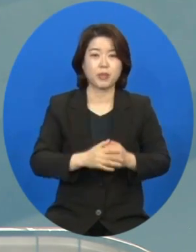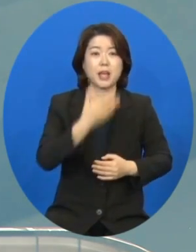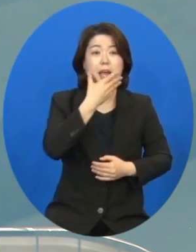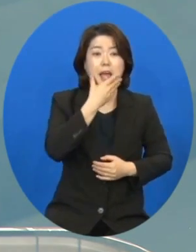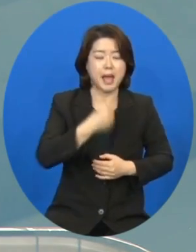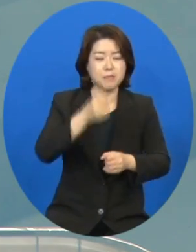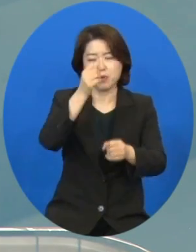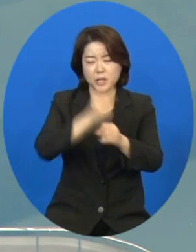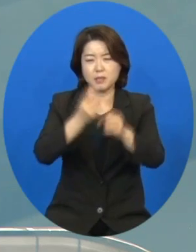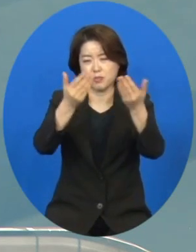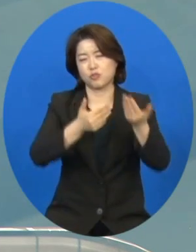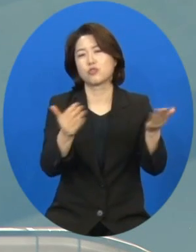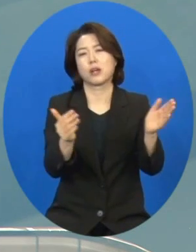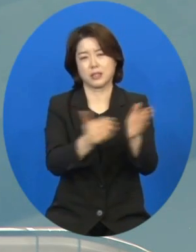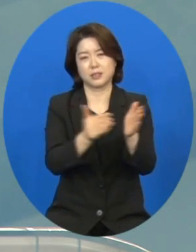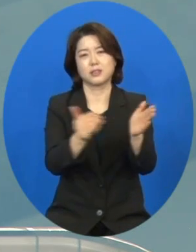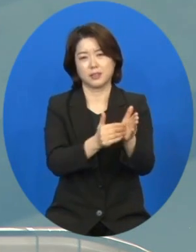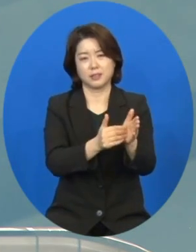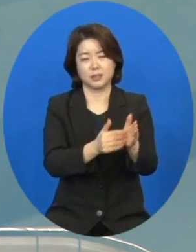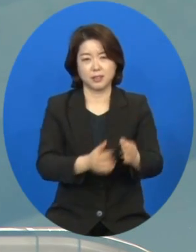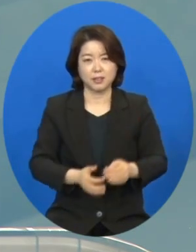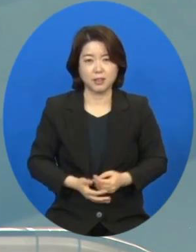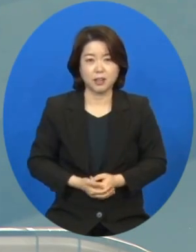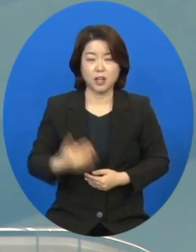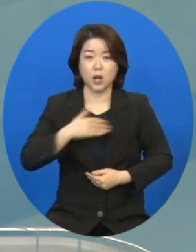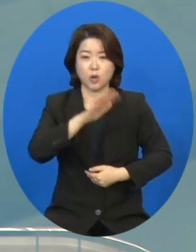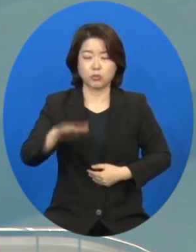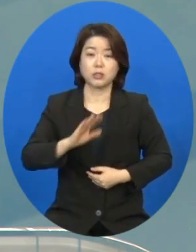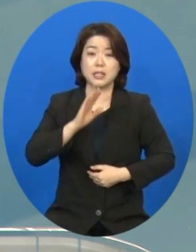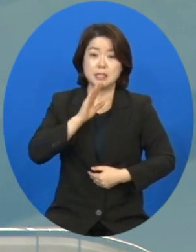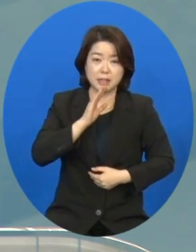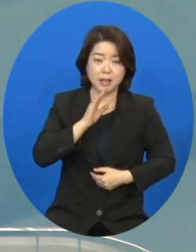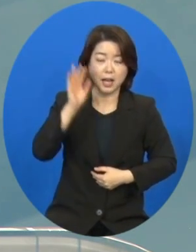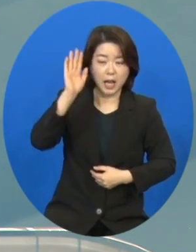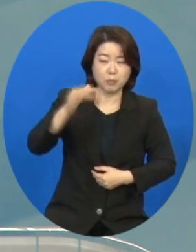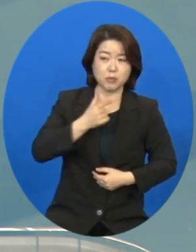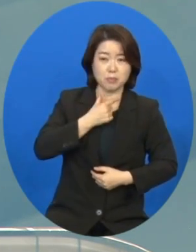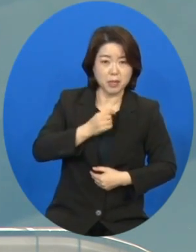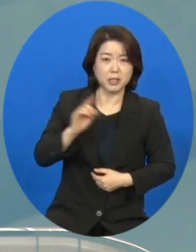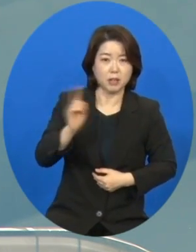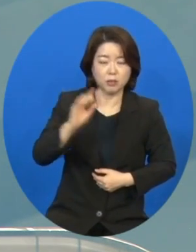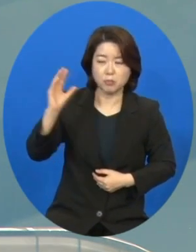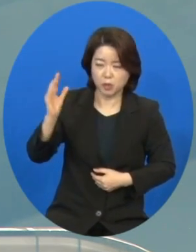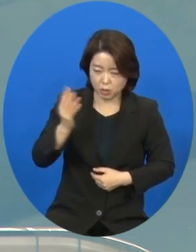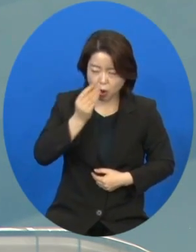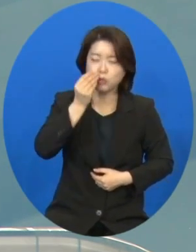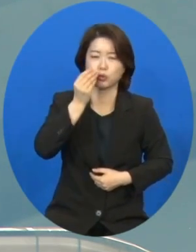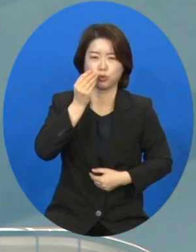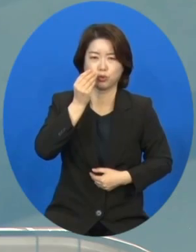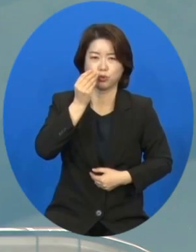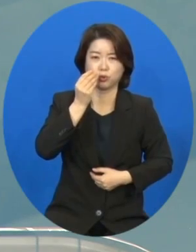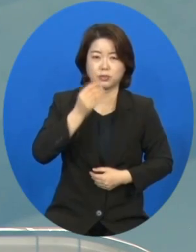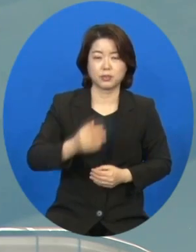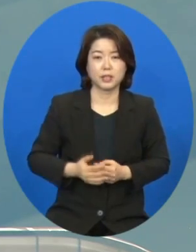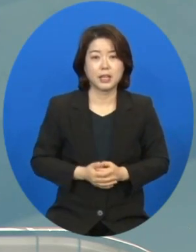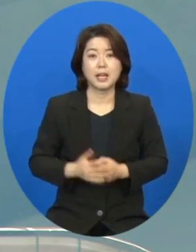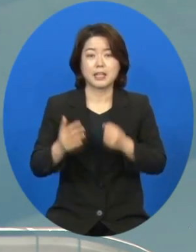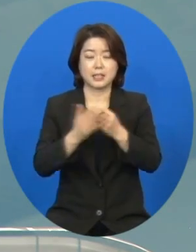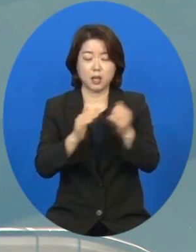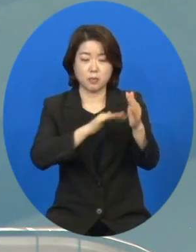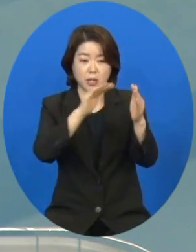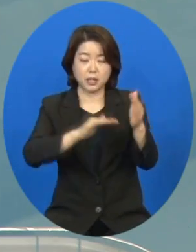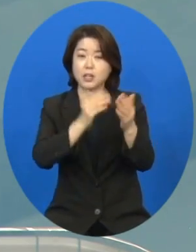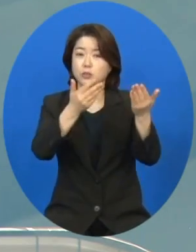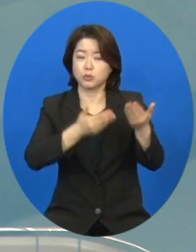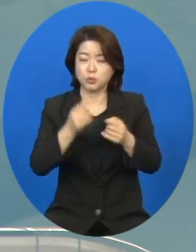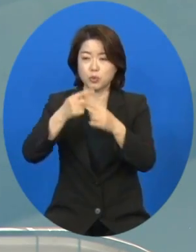행복은 이미 주신 거라니까요. 우리가 진짜 갈망할 것은 거룩함이에요. 그래서 가정도 주신